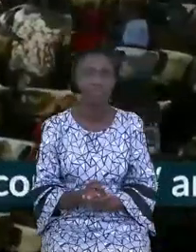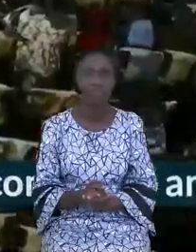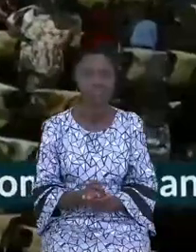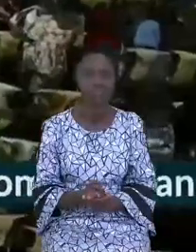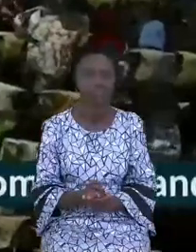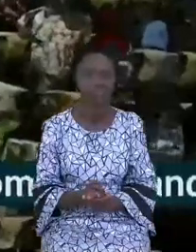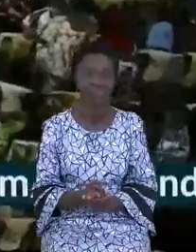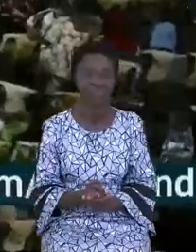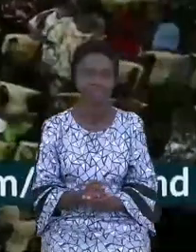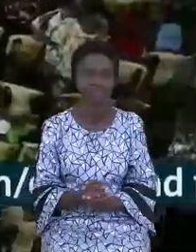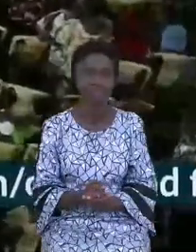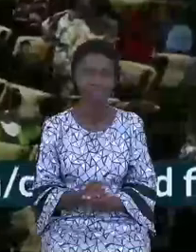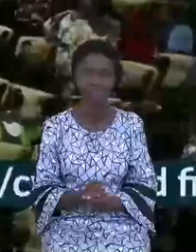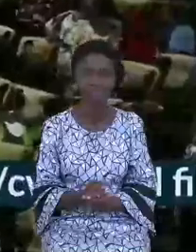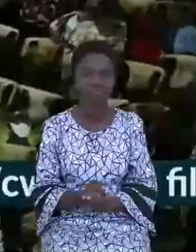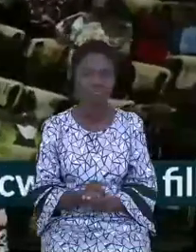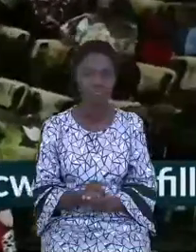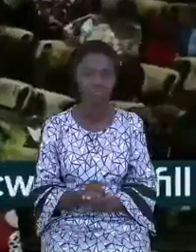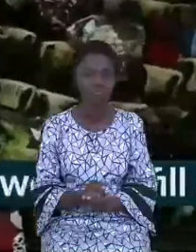Merci.